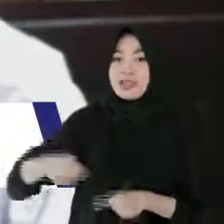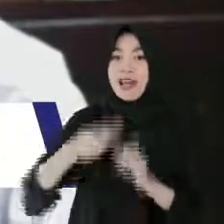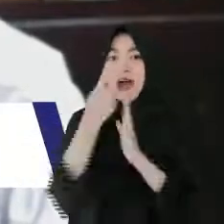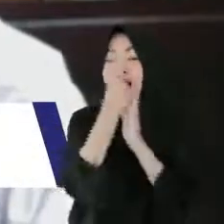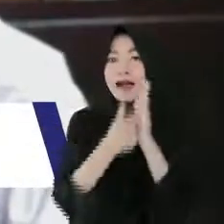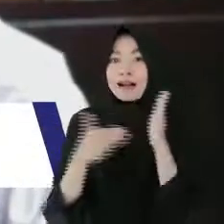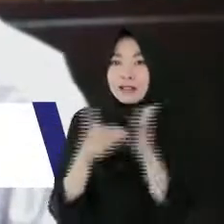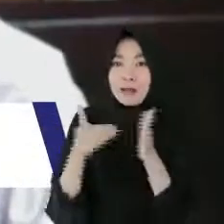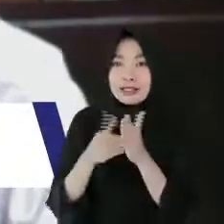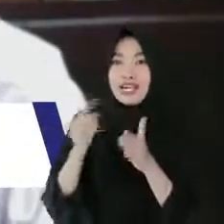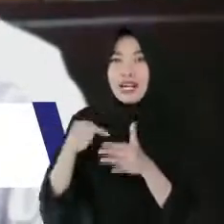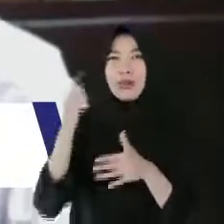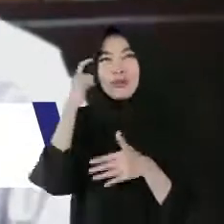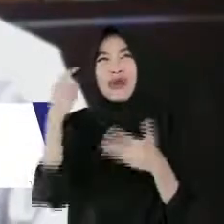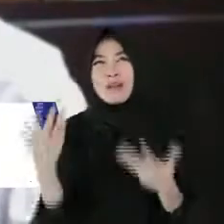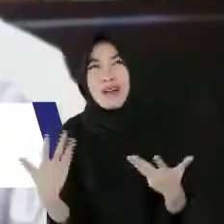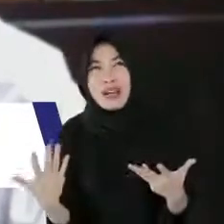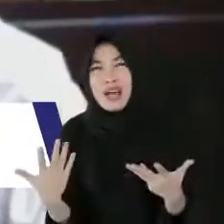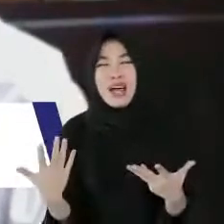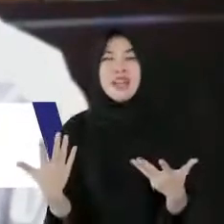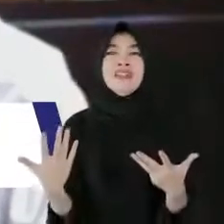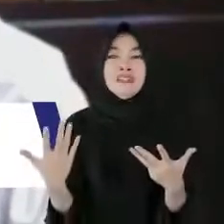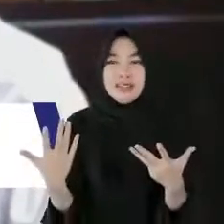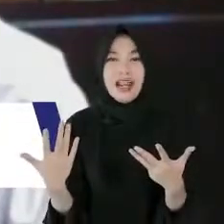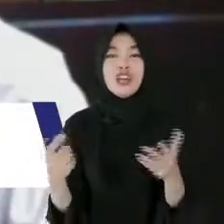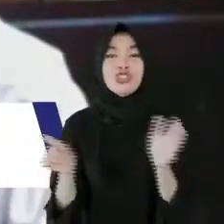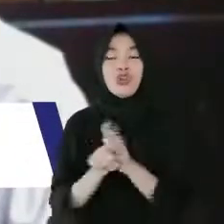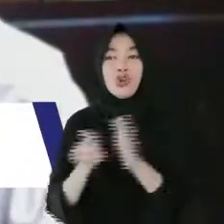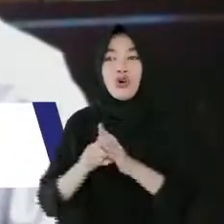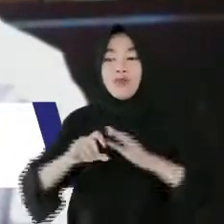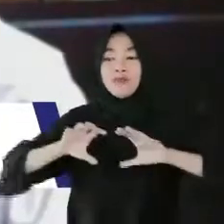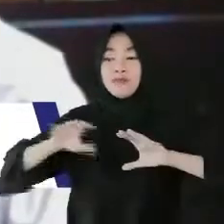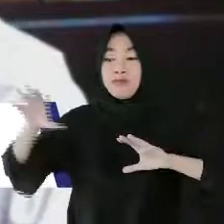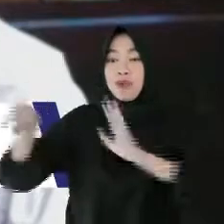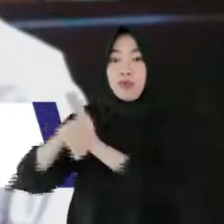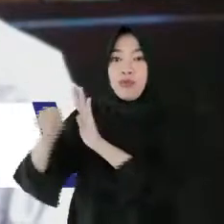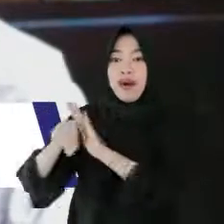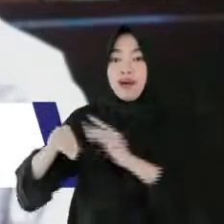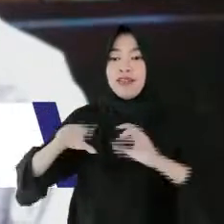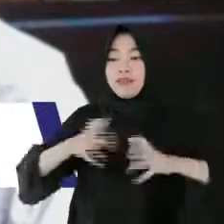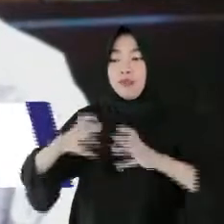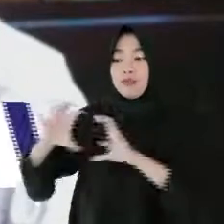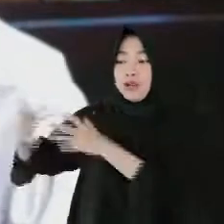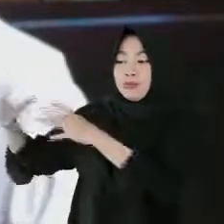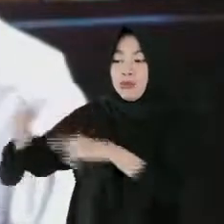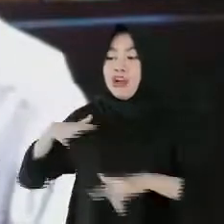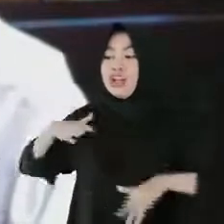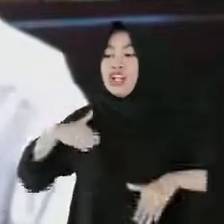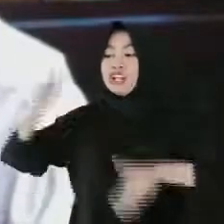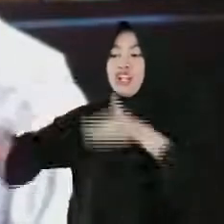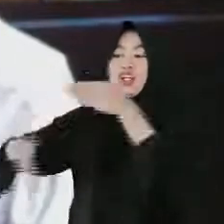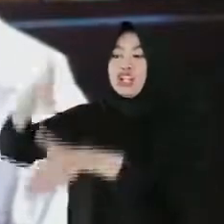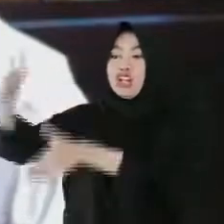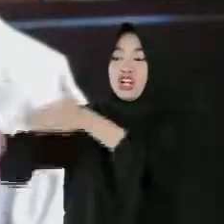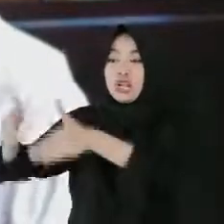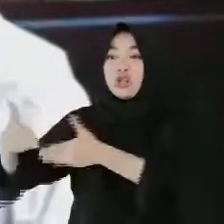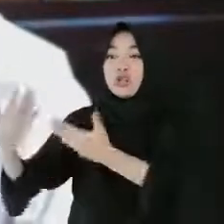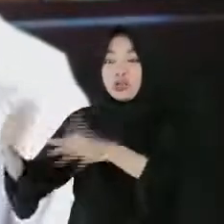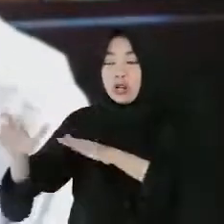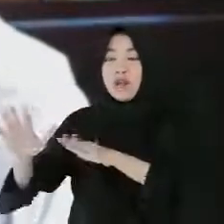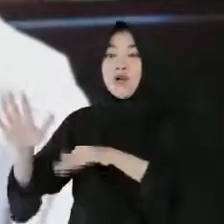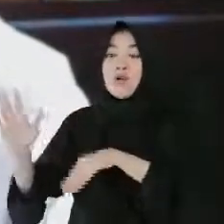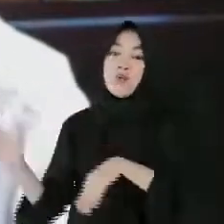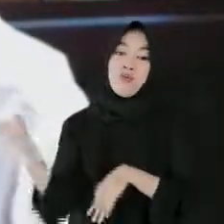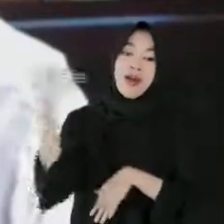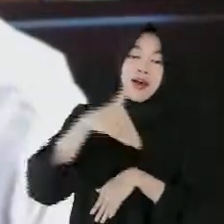anggaran dan sebagainya barulah misalnya seluruh Kontingen pulang dari Papua itu harus dikarantina masing-masing taruhan saya 5 hari